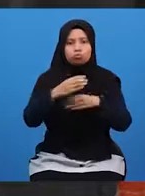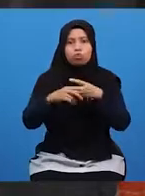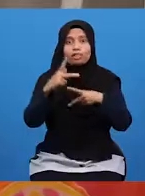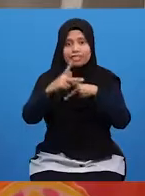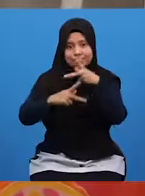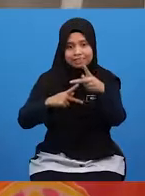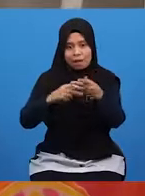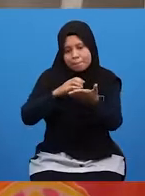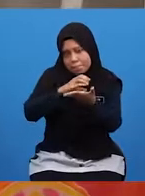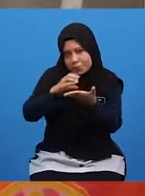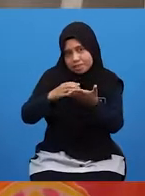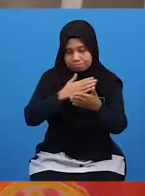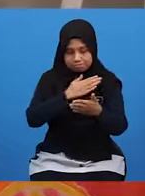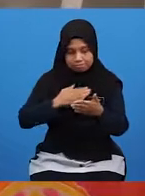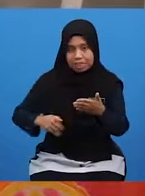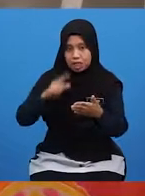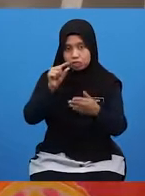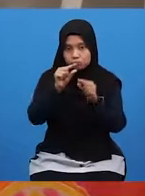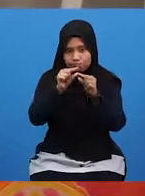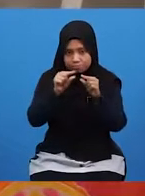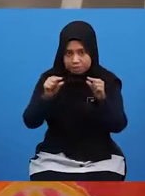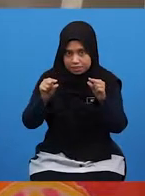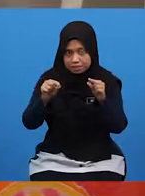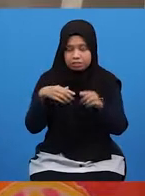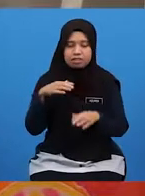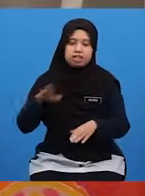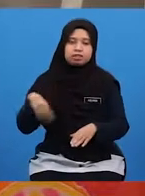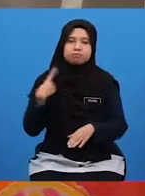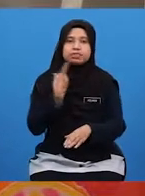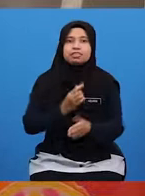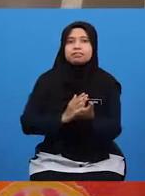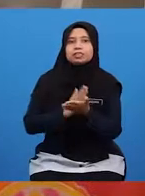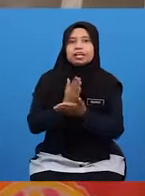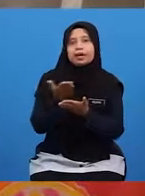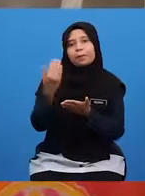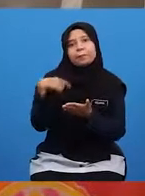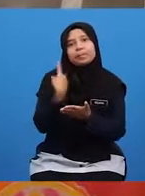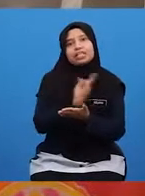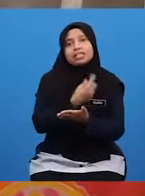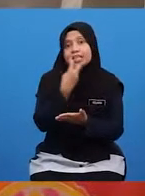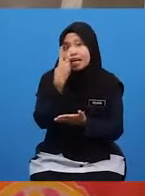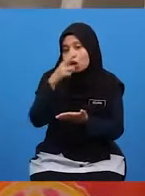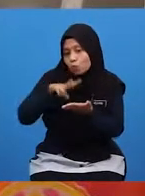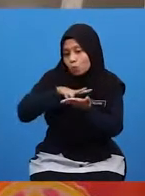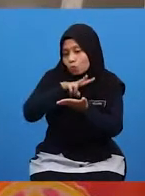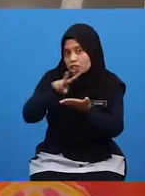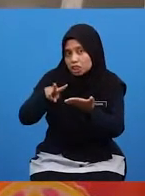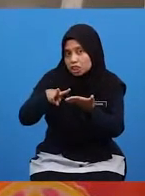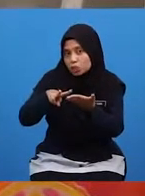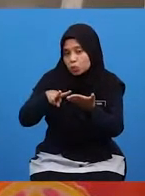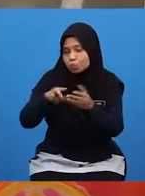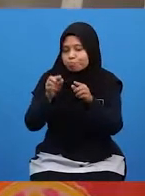lapis? Baiklah, sebelum kita teruskan, mari kita saksikan dulu video ringkas yang